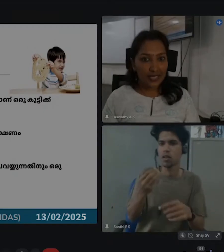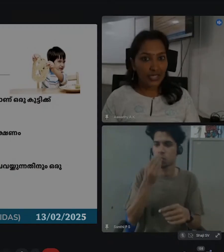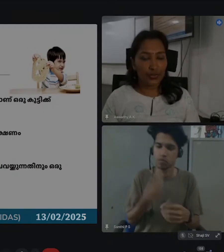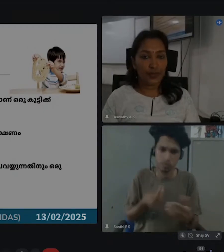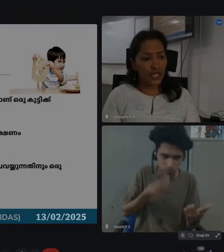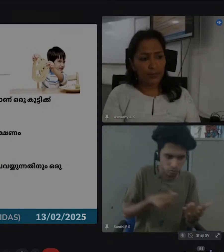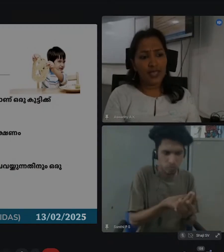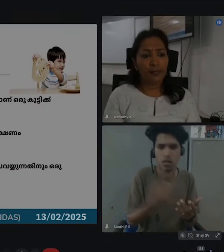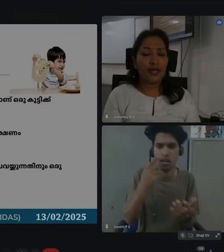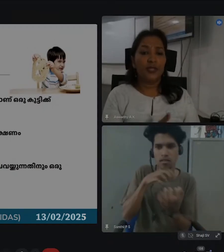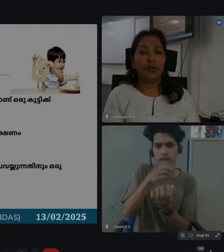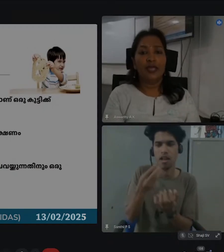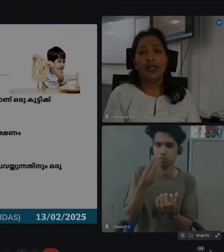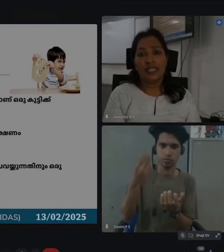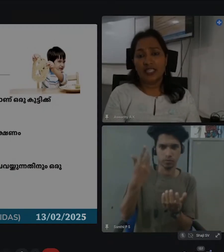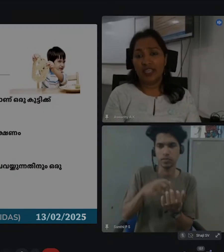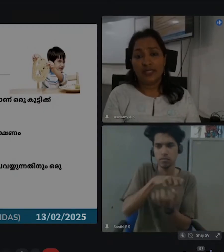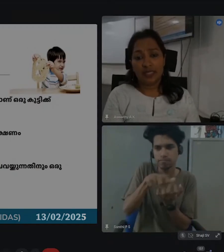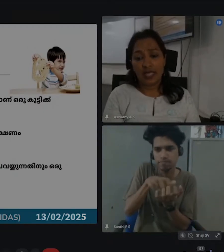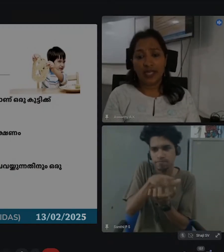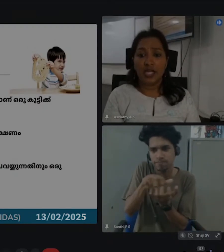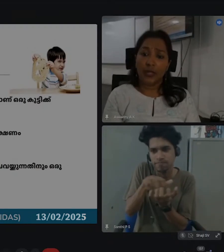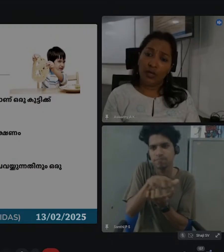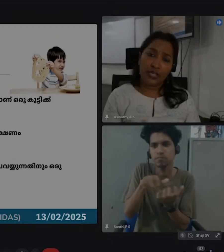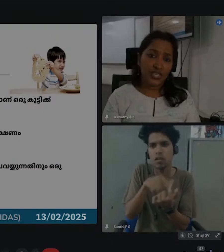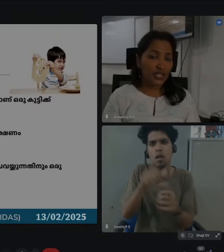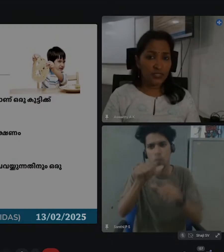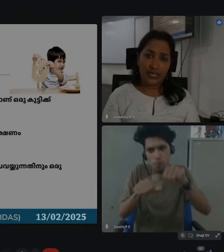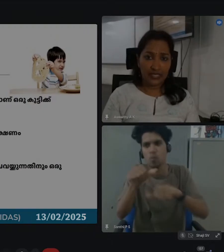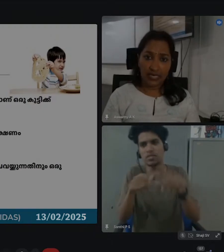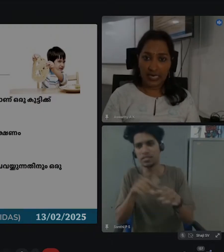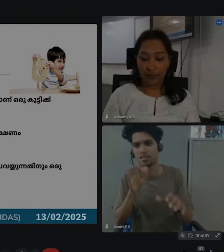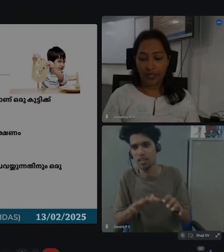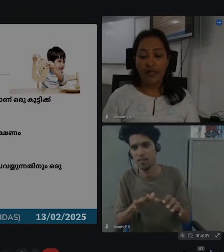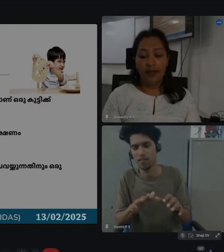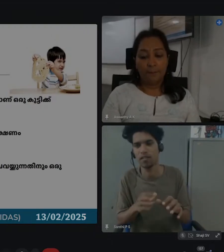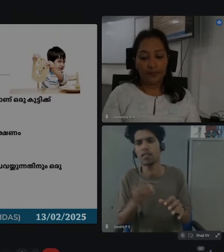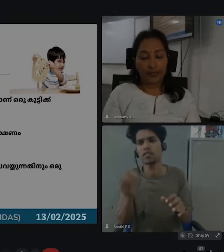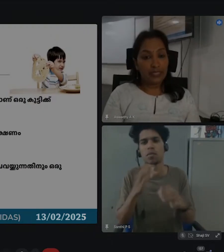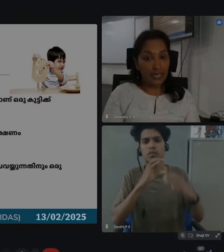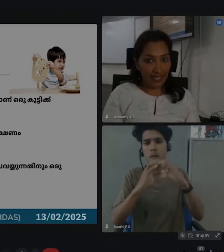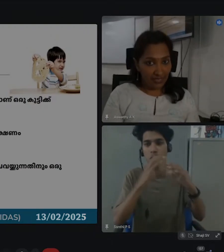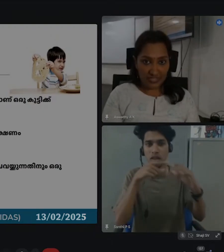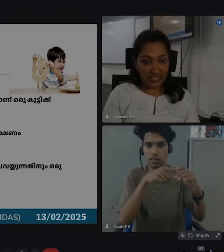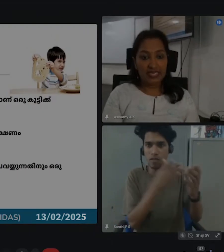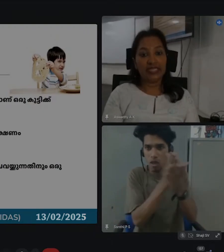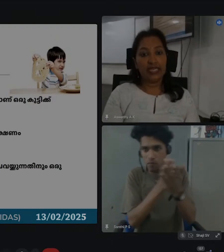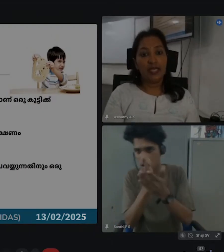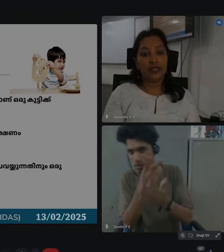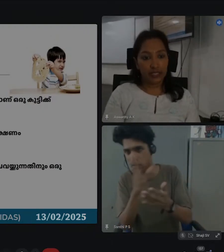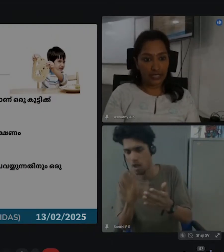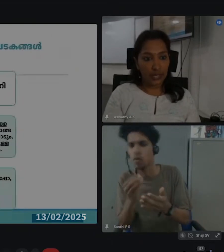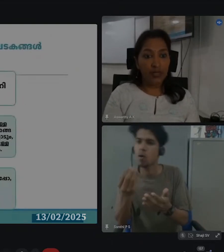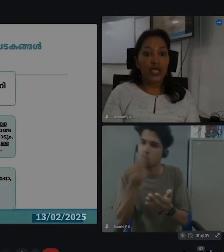പ്രത്യേക രീതിയുണ്ട്. ഇപ്പൊ ഞാൻ ഈ പറഞ്ഞതുപോലെ ആശയവിനിമയത്തിന്റെ നാഴികക്കല്ല് പോലെ ഭക്ഷണത്തിനും ചില രീതികളെല്ലാം അതെല്ലാം ഞാൻ ഇവിടെ